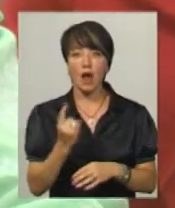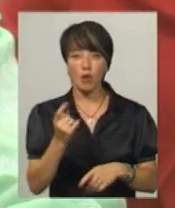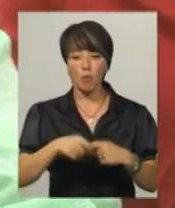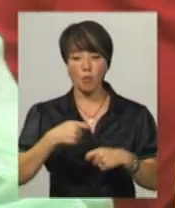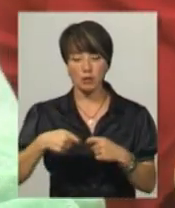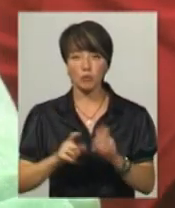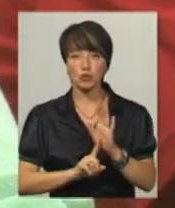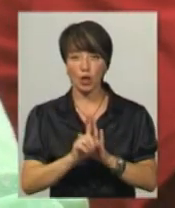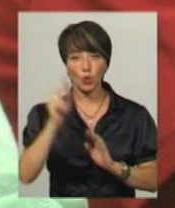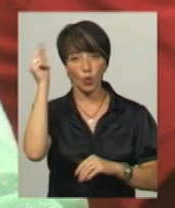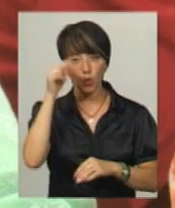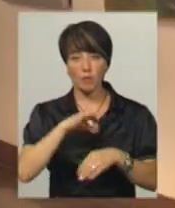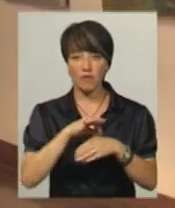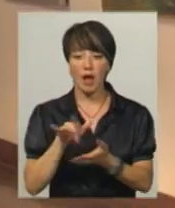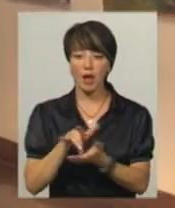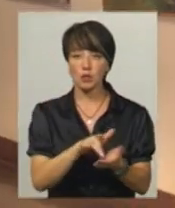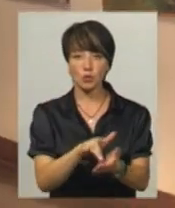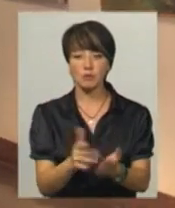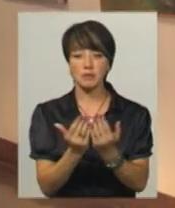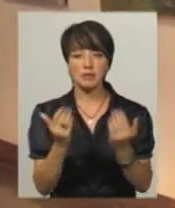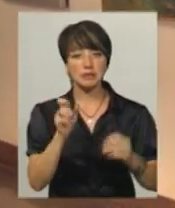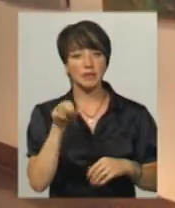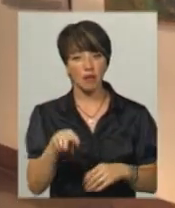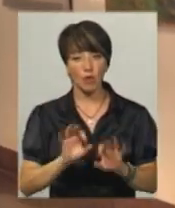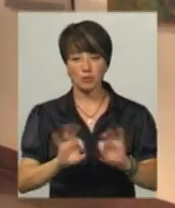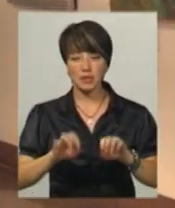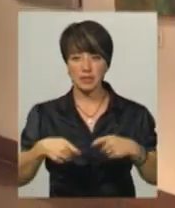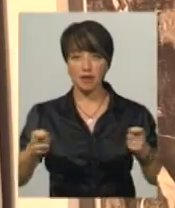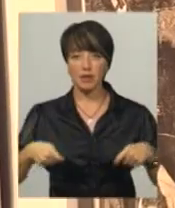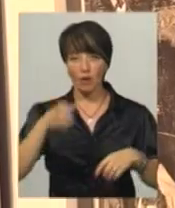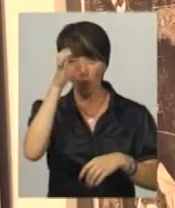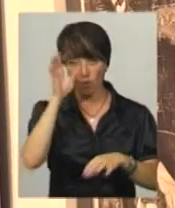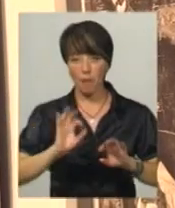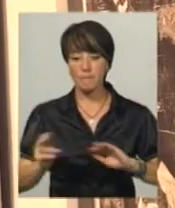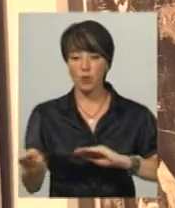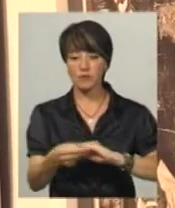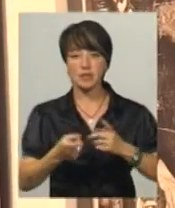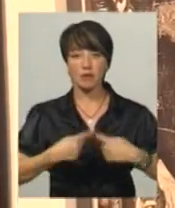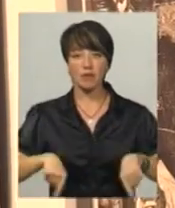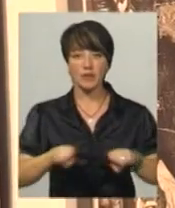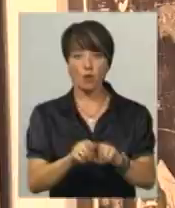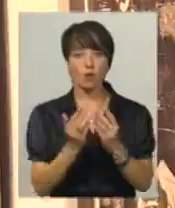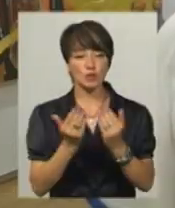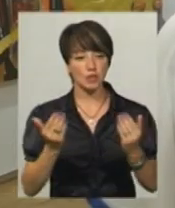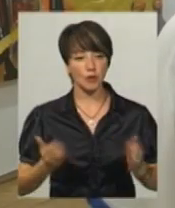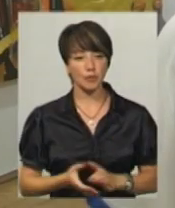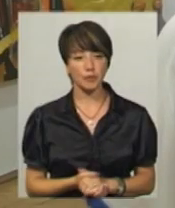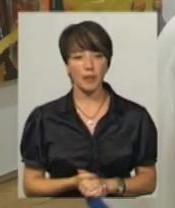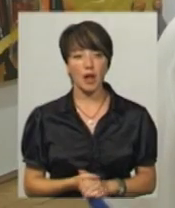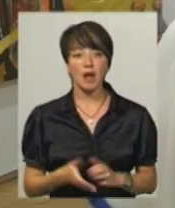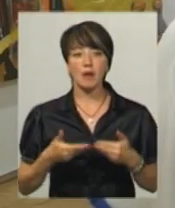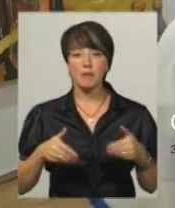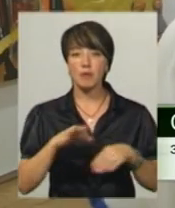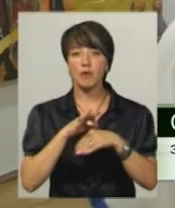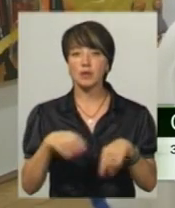Перед початком року їм провели екскурсію музейними залами, розповідає завідувачка науково-просвітницьким відділом музею Світлана Шамчук. Ми проводимо ось